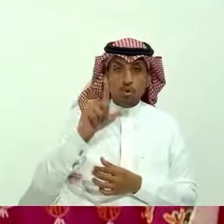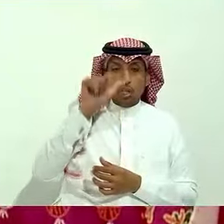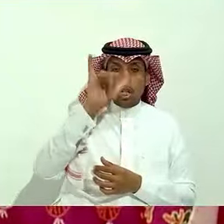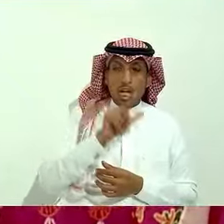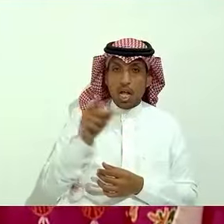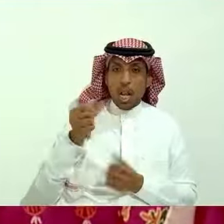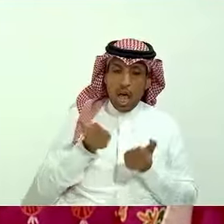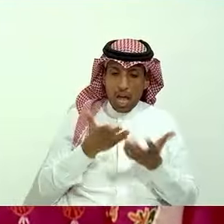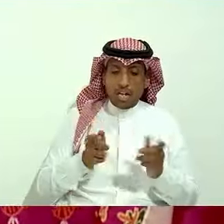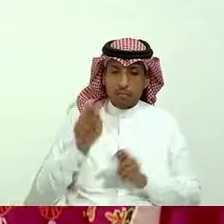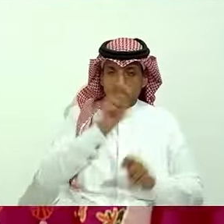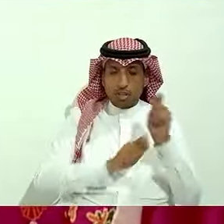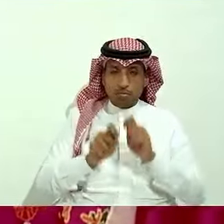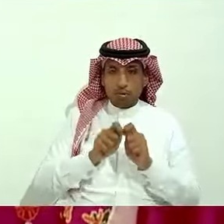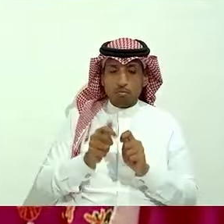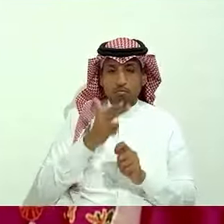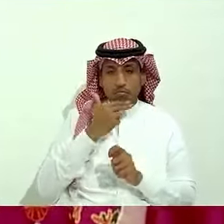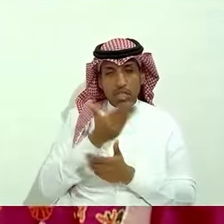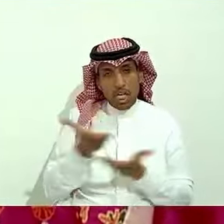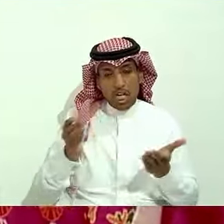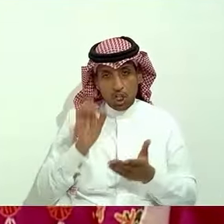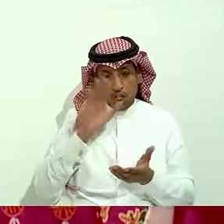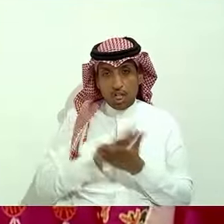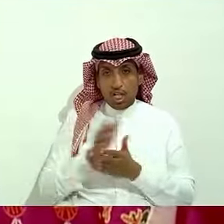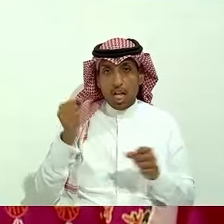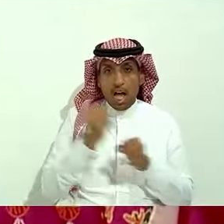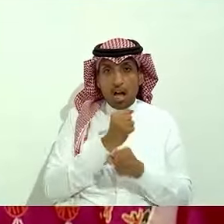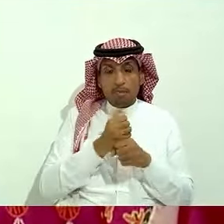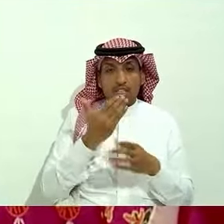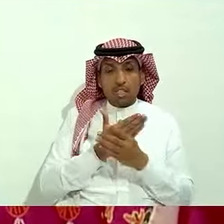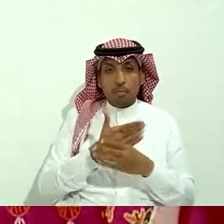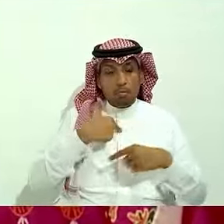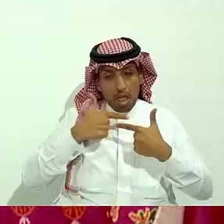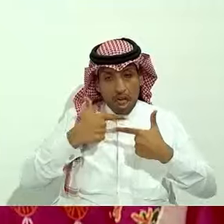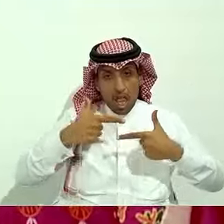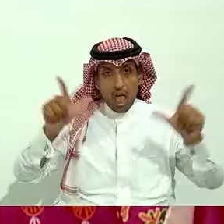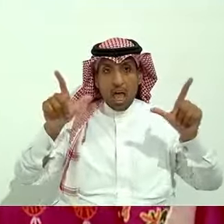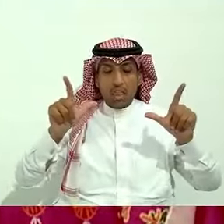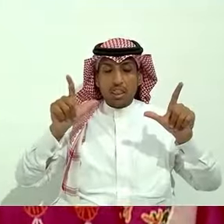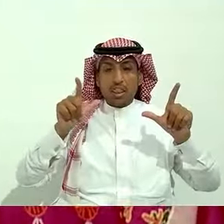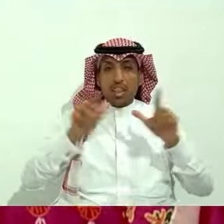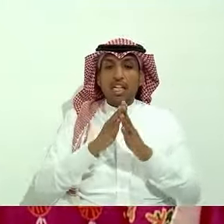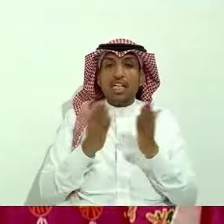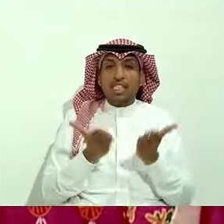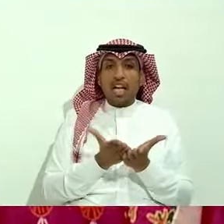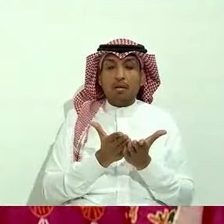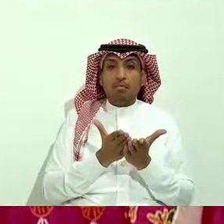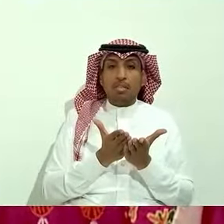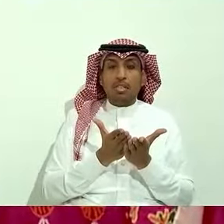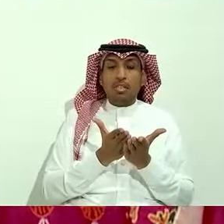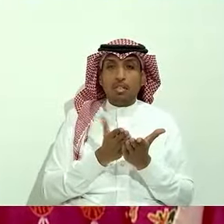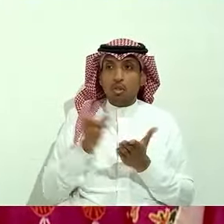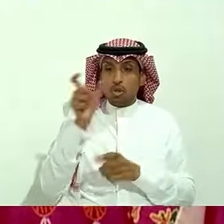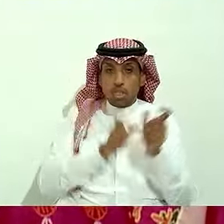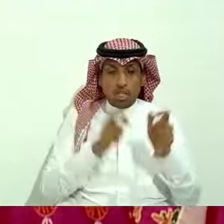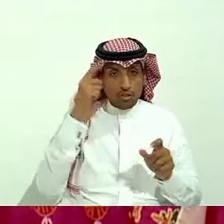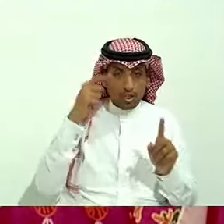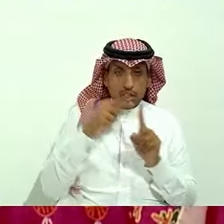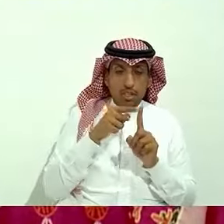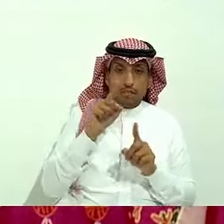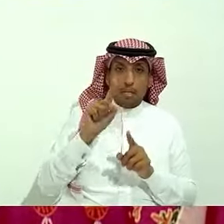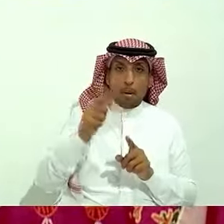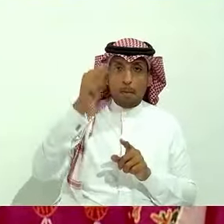والمصممين يستاهلون، لأن دكتورة ليلى كمان عرضت عندها كتب في الباترنز، واللي هي أجن اللي يعرفون التصميم يدرون أن